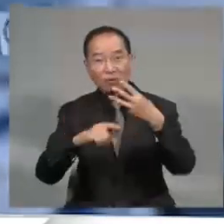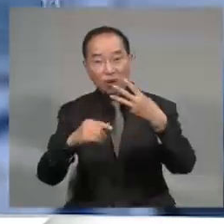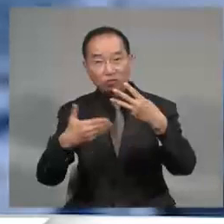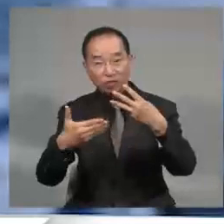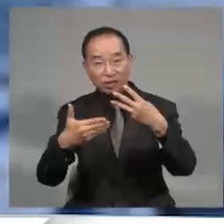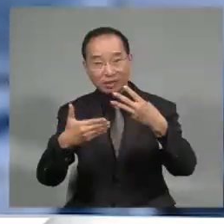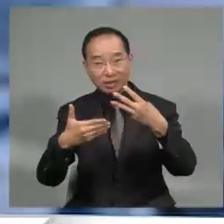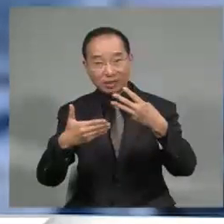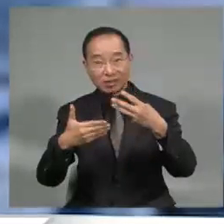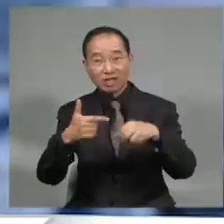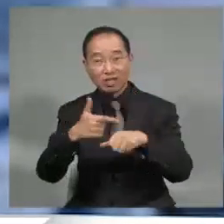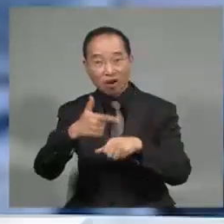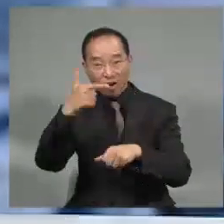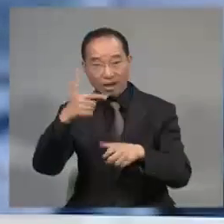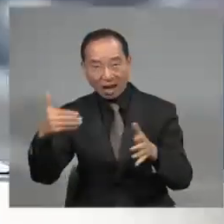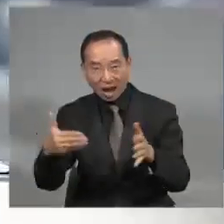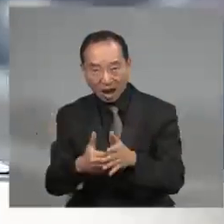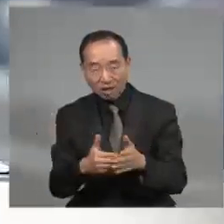하게 됩니다. 예.